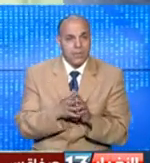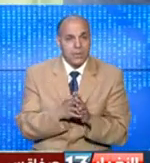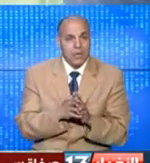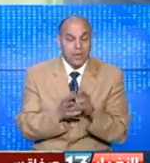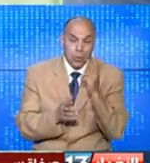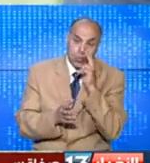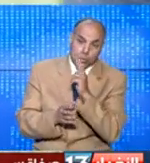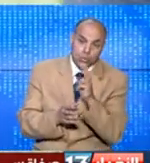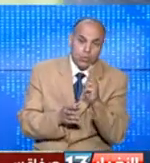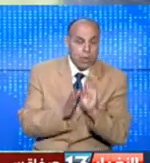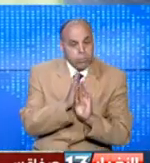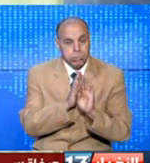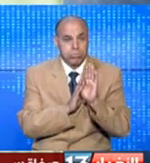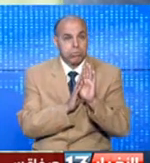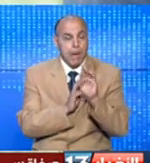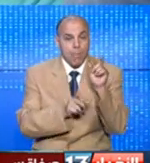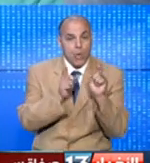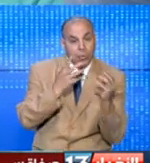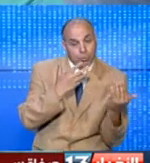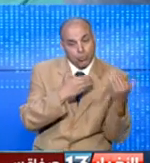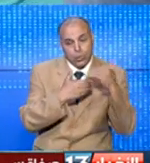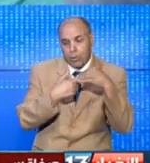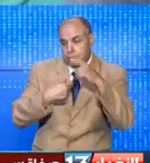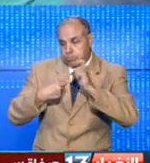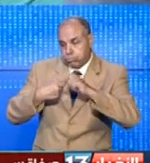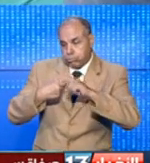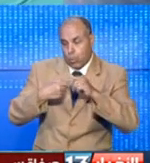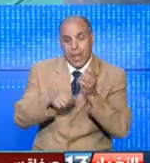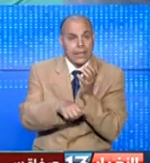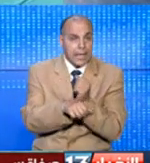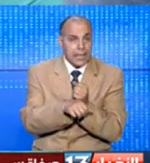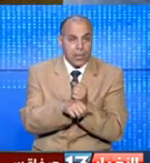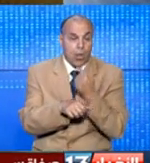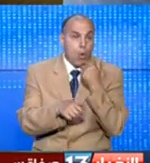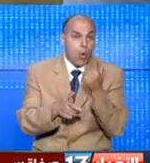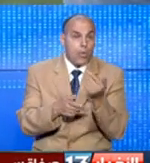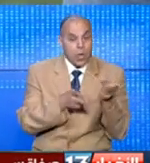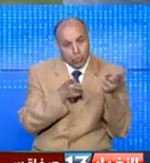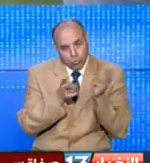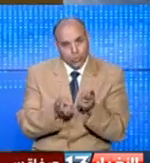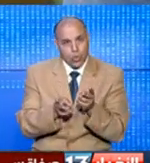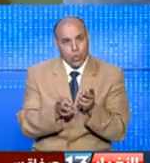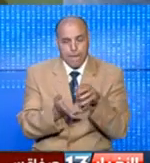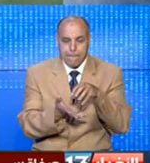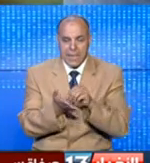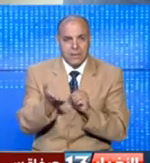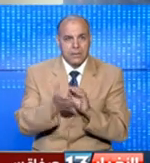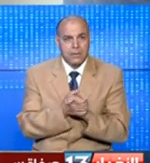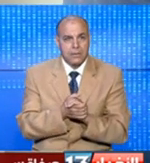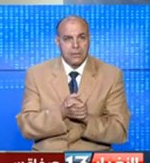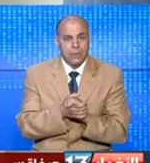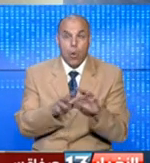يلاحظ هو الارتفاع في عدد المواطنين الذين سجلوا في حمله التلقيح والذين اتوا الى هذا المركز